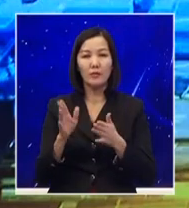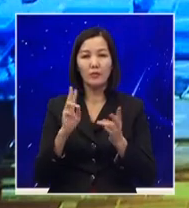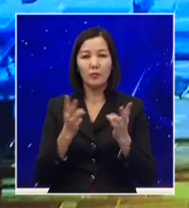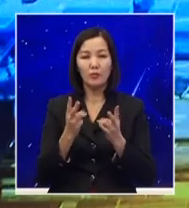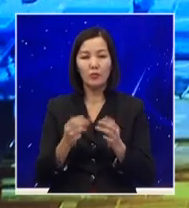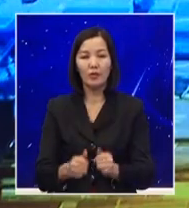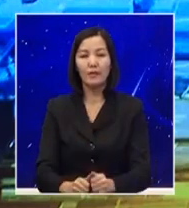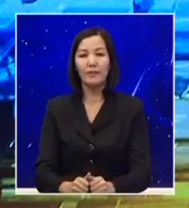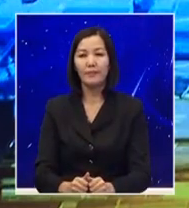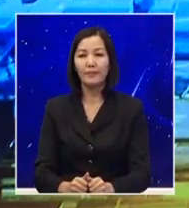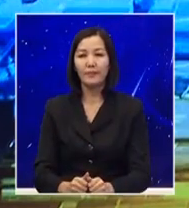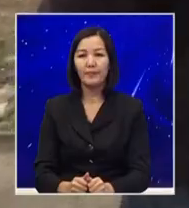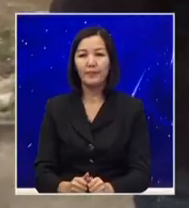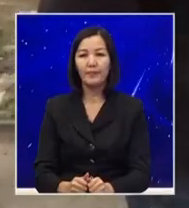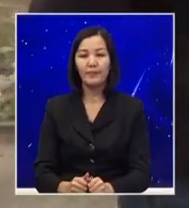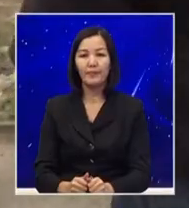материалов сюжета.